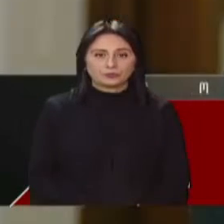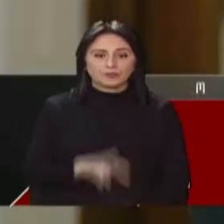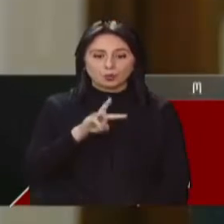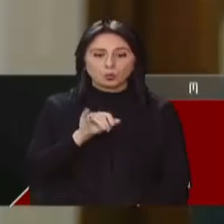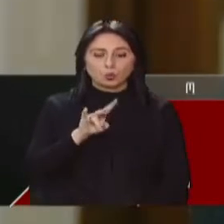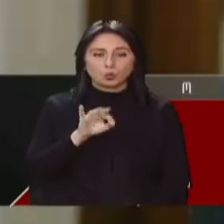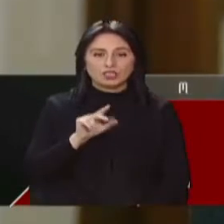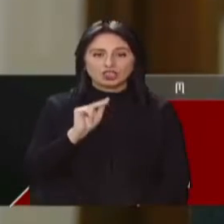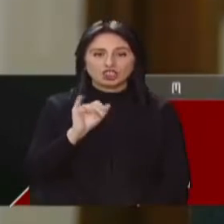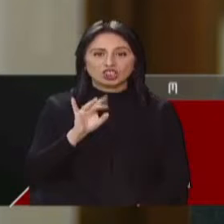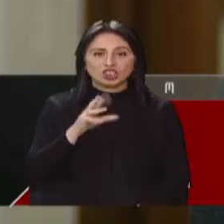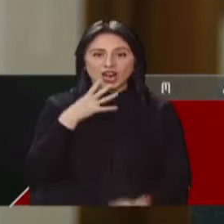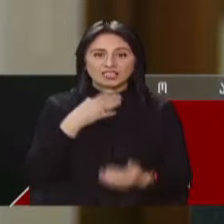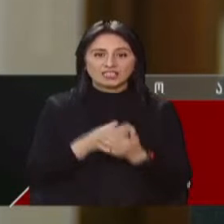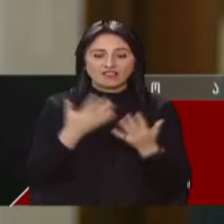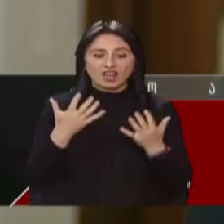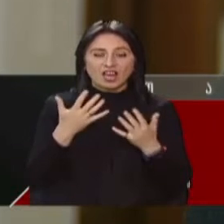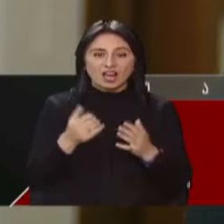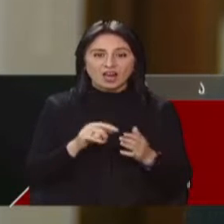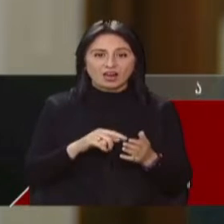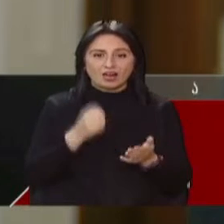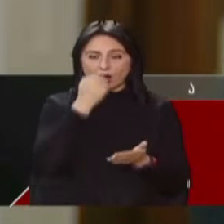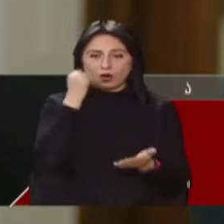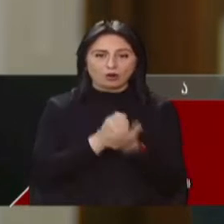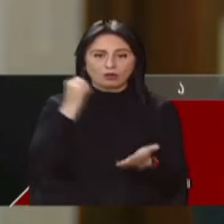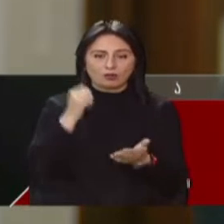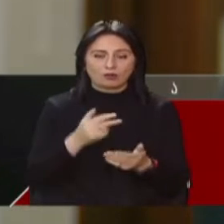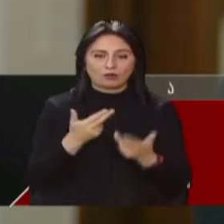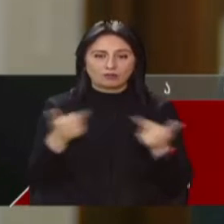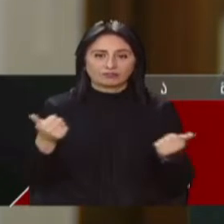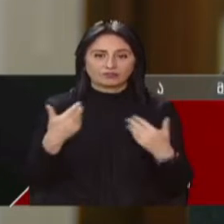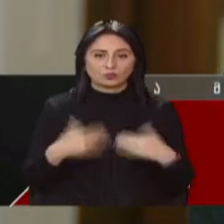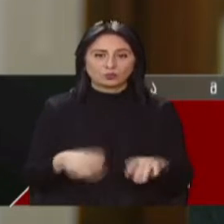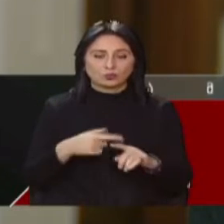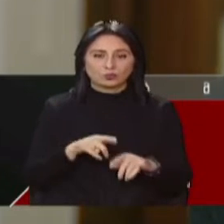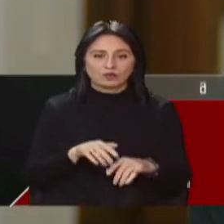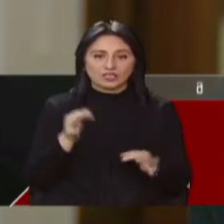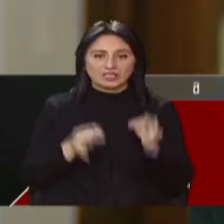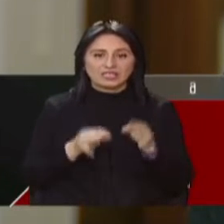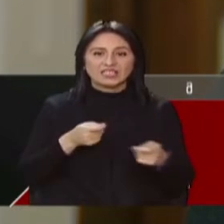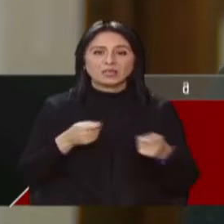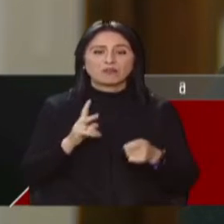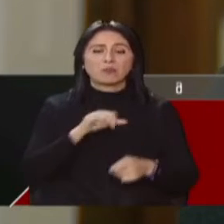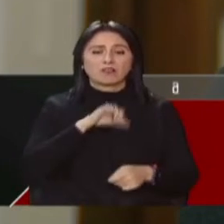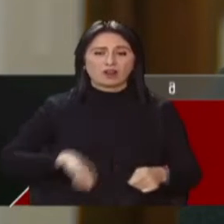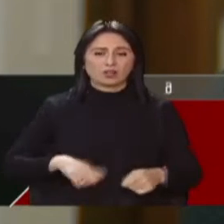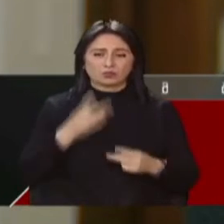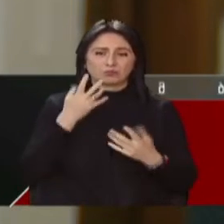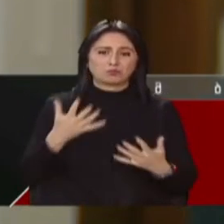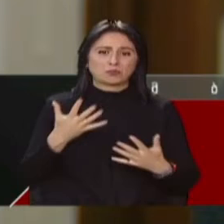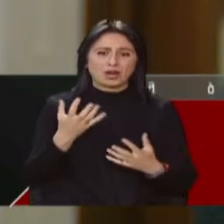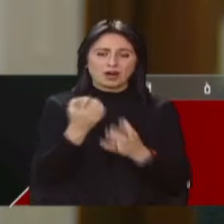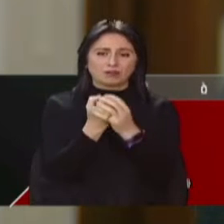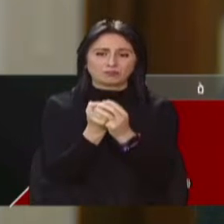Murusidzem და ჩინჩალაძემ თავისივე ხელით დაუსვეს ბეჭედი იმის აღიარებას, რომ სასამართლოს მართავს კლანი, ანუ ერთი